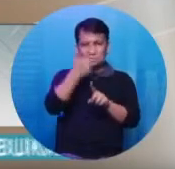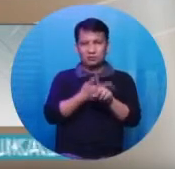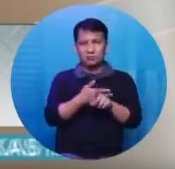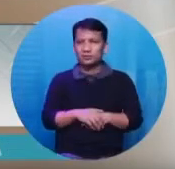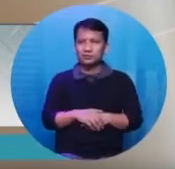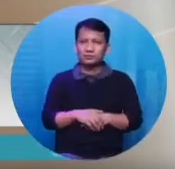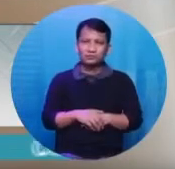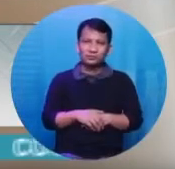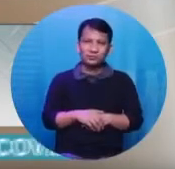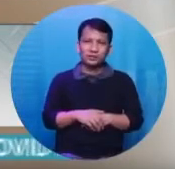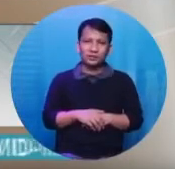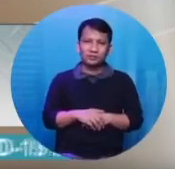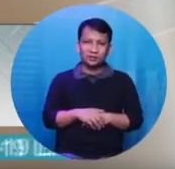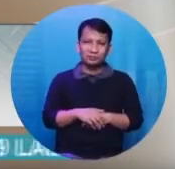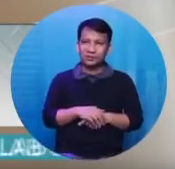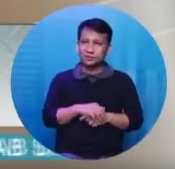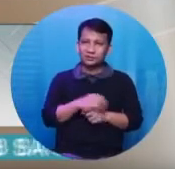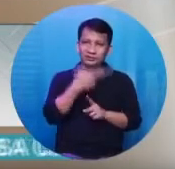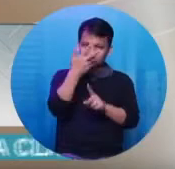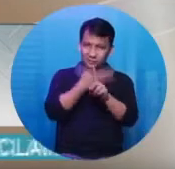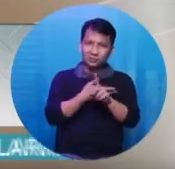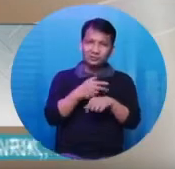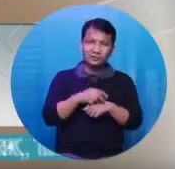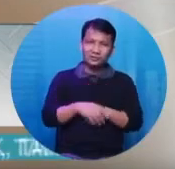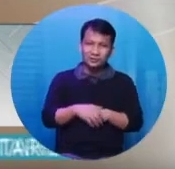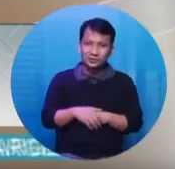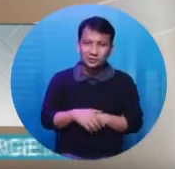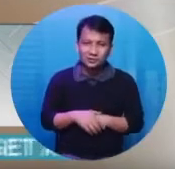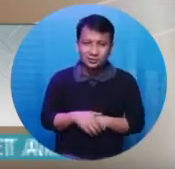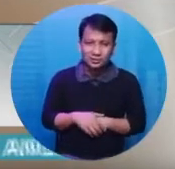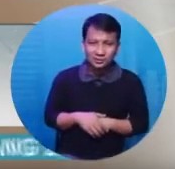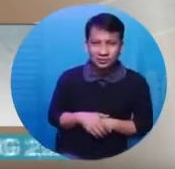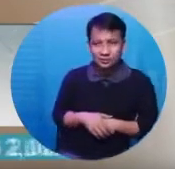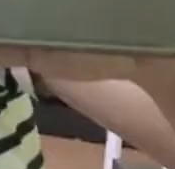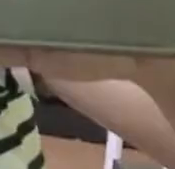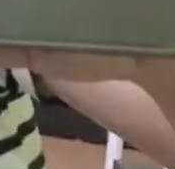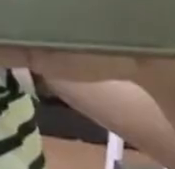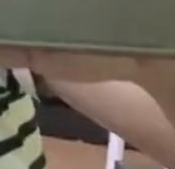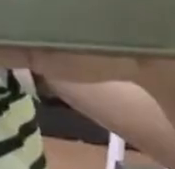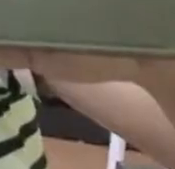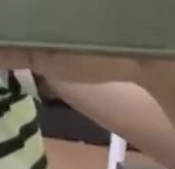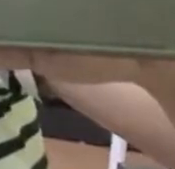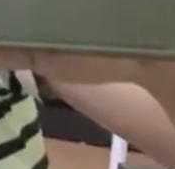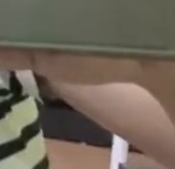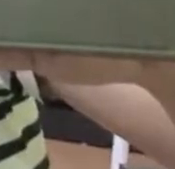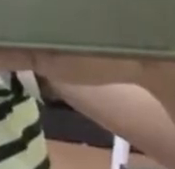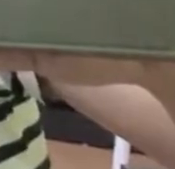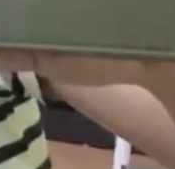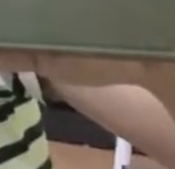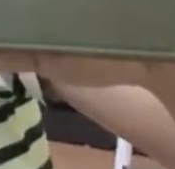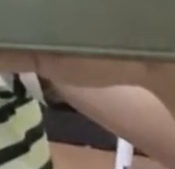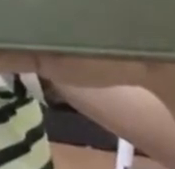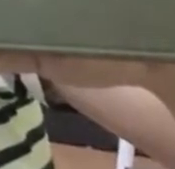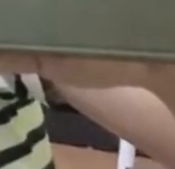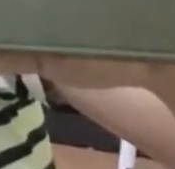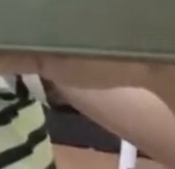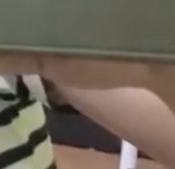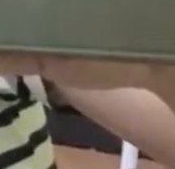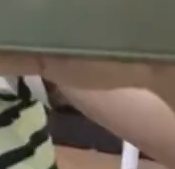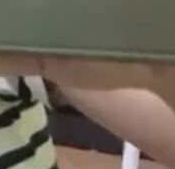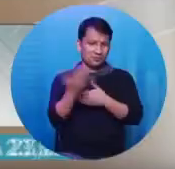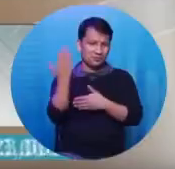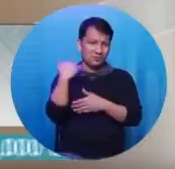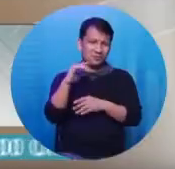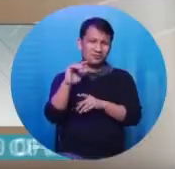po kami. 3 months? Opo. Ah, pero dati na kayo magkasintahan, tapos nagbalikan lang kayo? Opo,